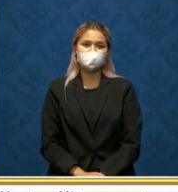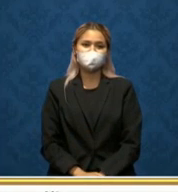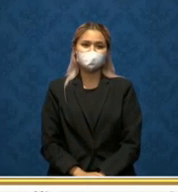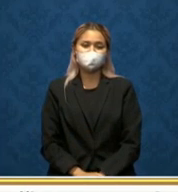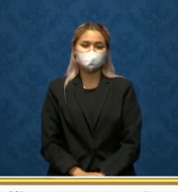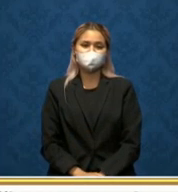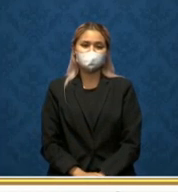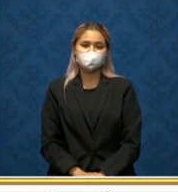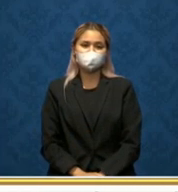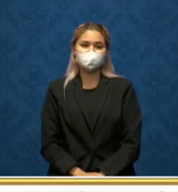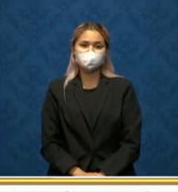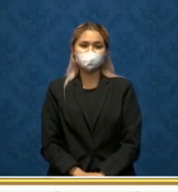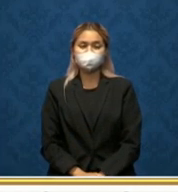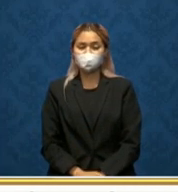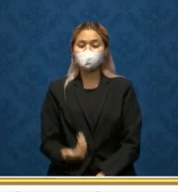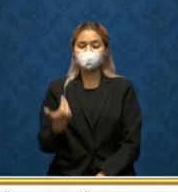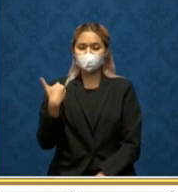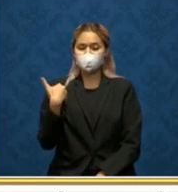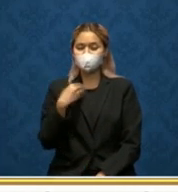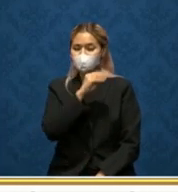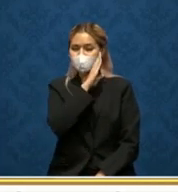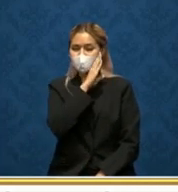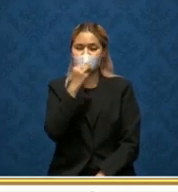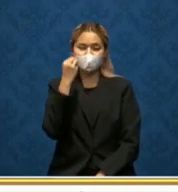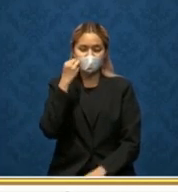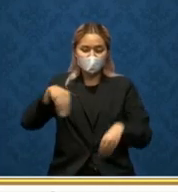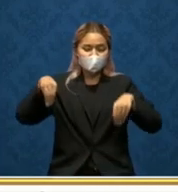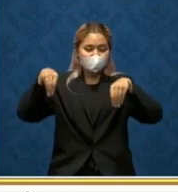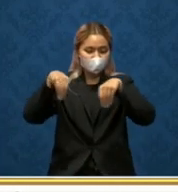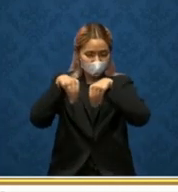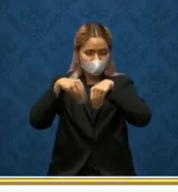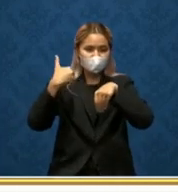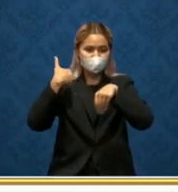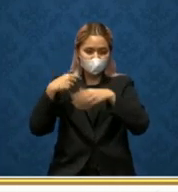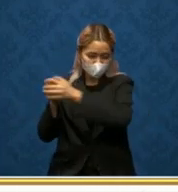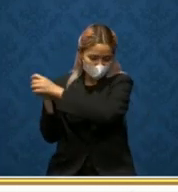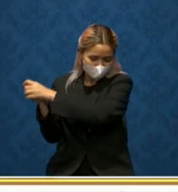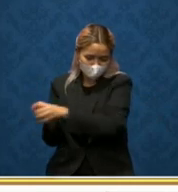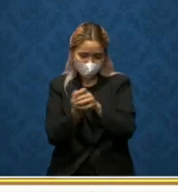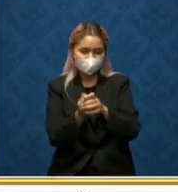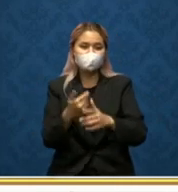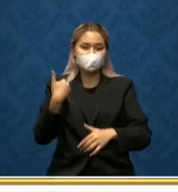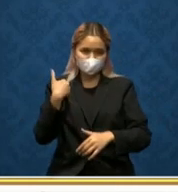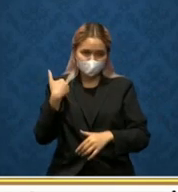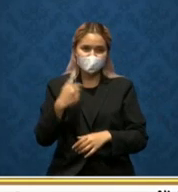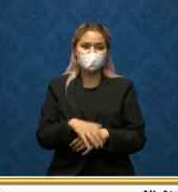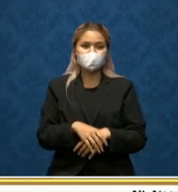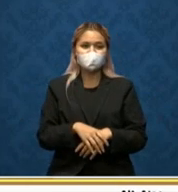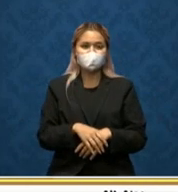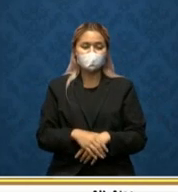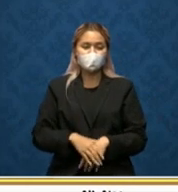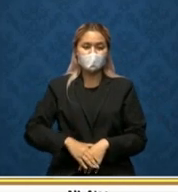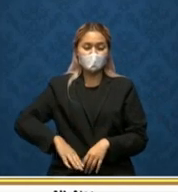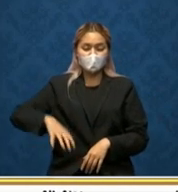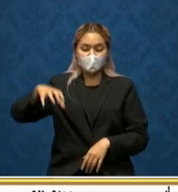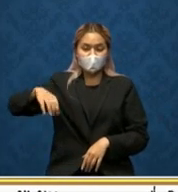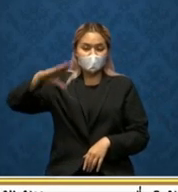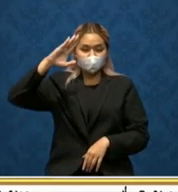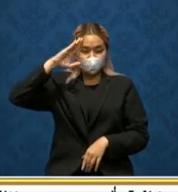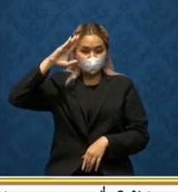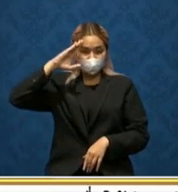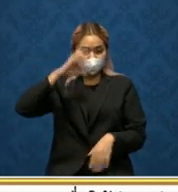ใกล้บ้านครับไม่ว่าท่านจะอยู่ที่ไหนเนี่ยจะมีสนามกอล์ฟกองทัพอยู่ใกล้ท่านเสมอกองทัพไทยมีสนามกอล์ฟ 74สนามเป็น